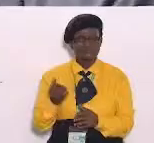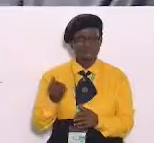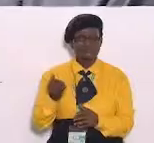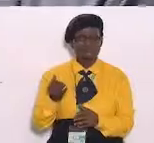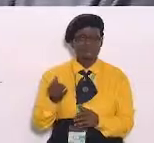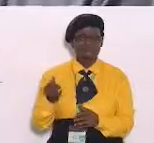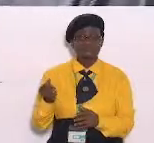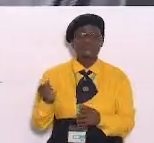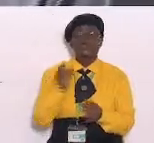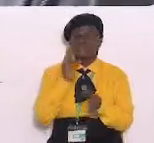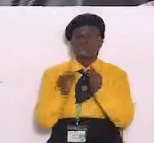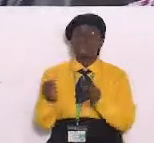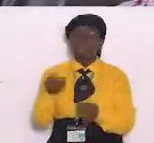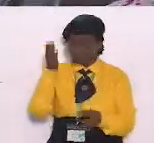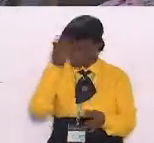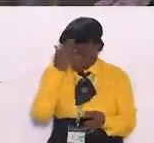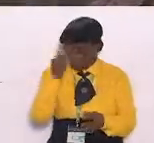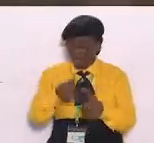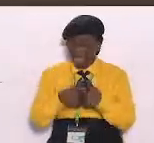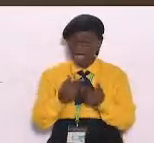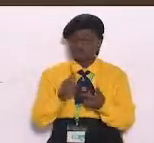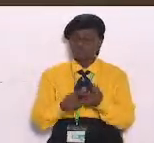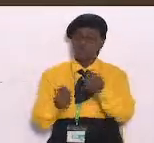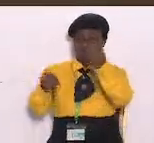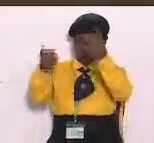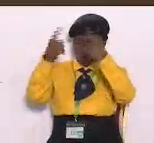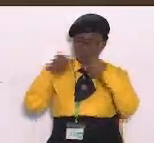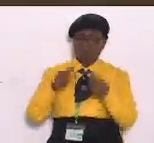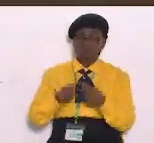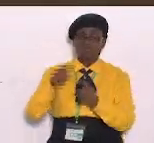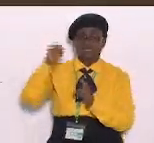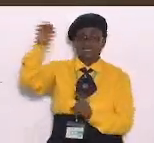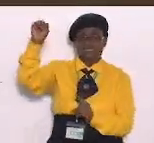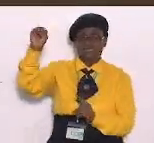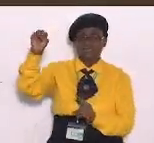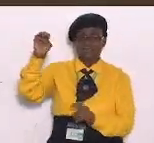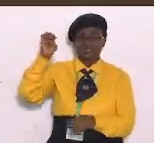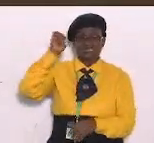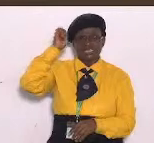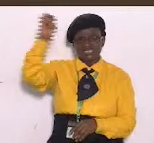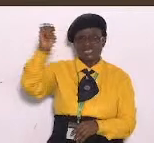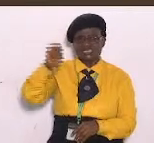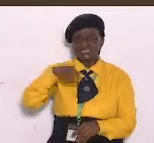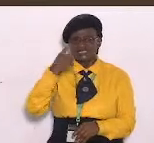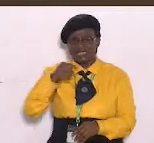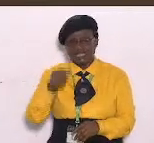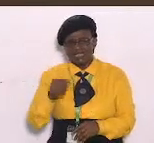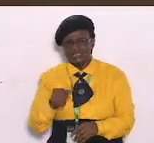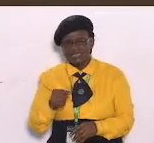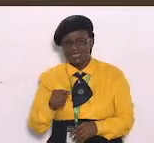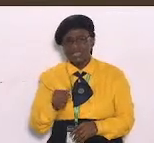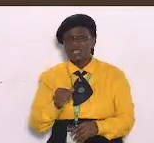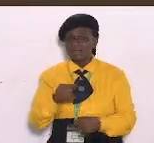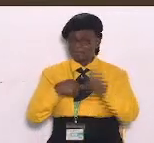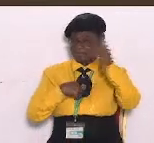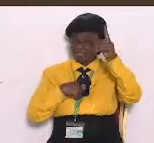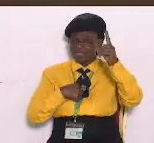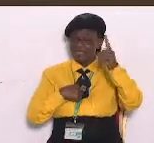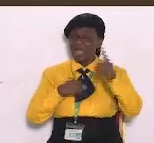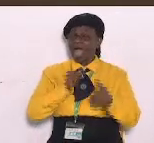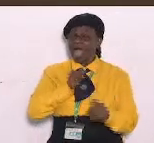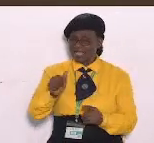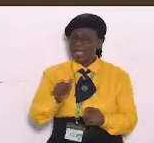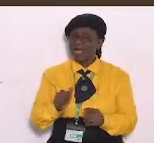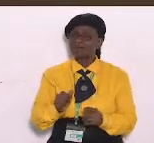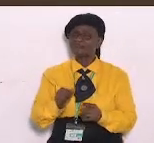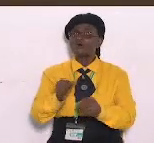reçois il dit que si tu connais comment l'approcher il a dit qu'il